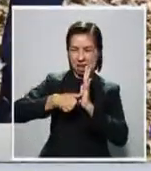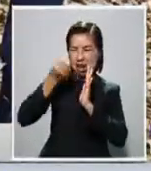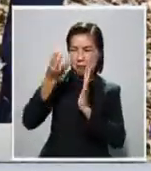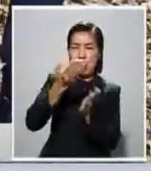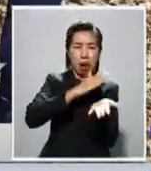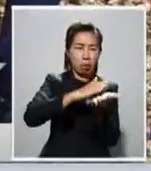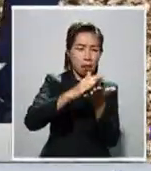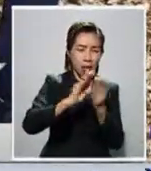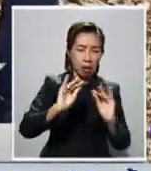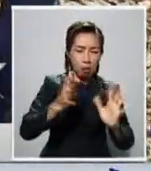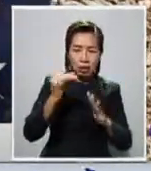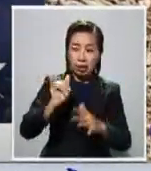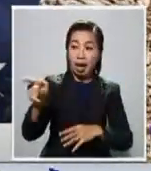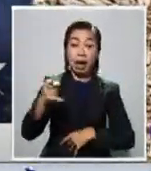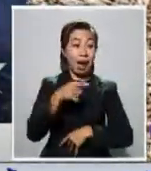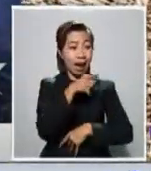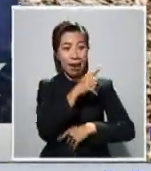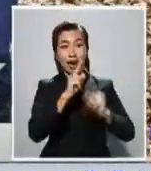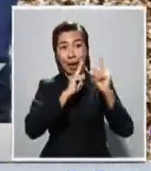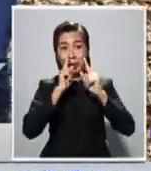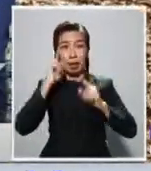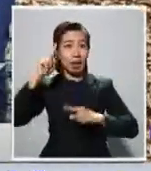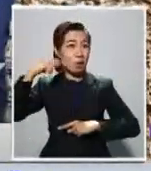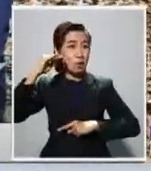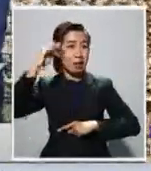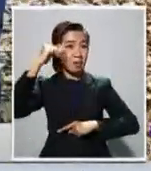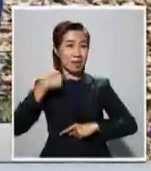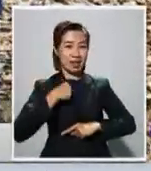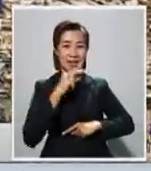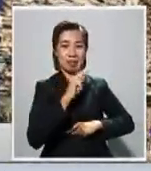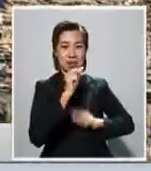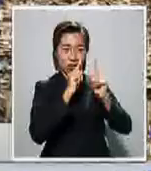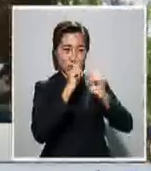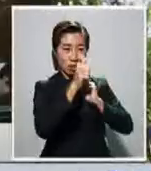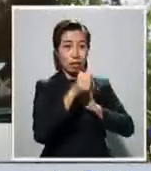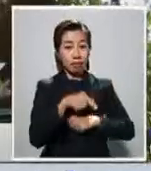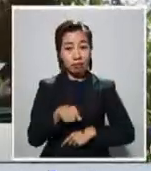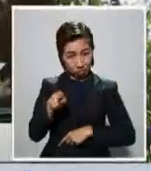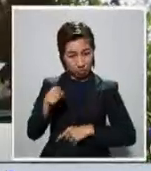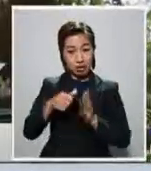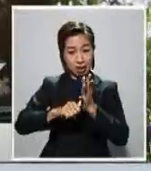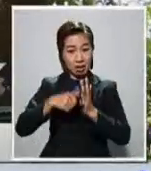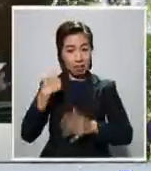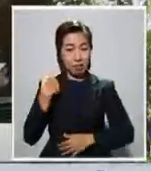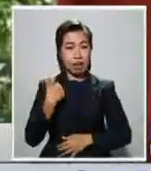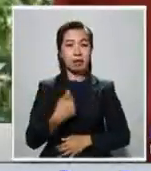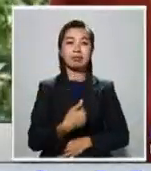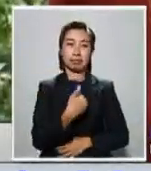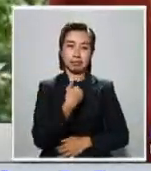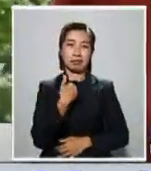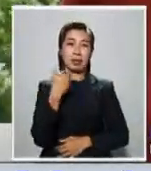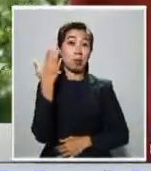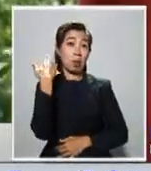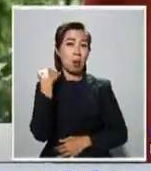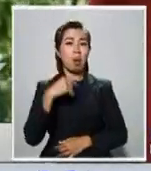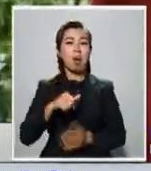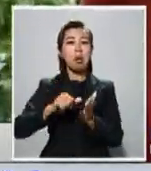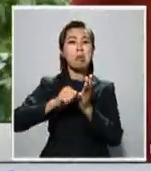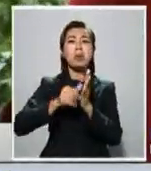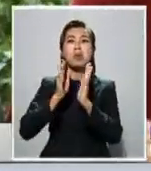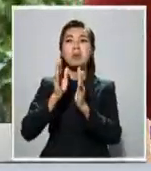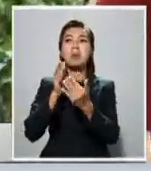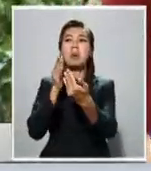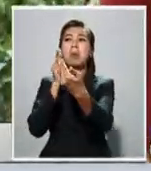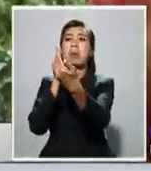หรอ ใช ่ปรึกษาพี่ปานี หนี้ธกส.มึงยังมีไห ม พี่ปานีเคยมีหนี้ไหม เป็นหนี้นอกระบบ100,000 บาทค่ะ แ